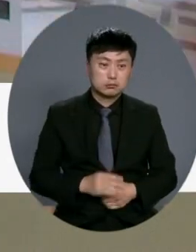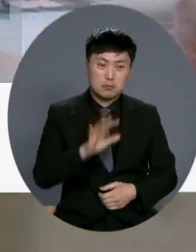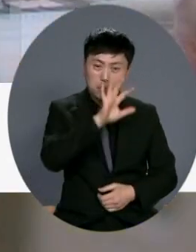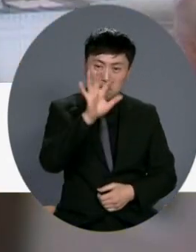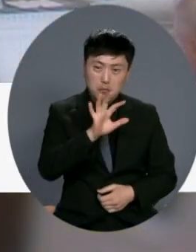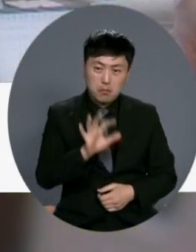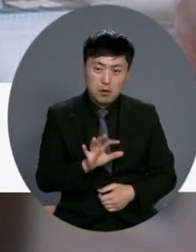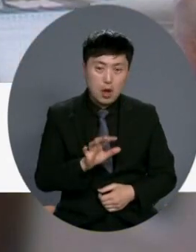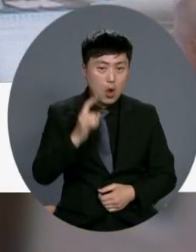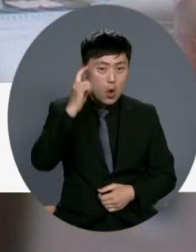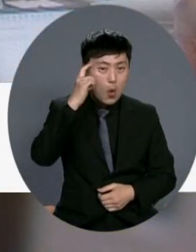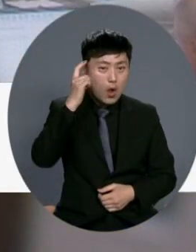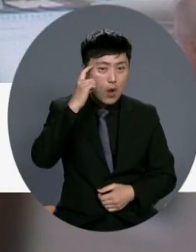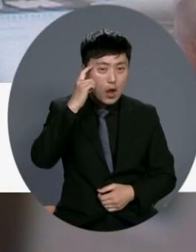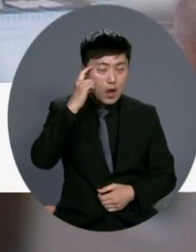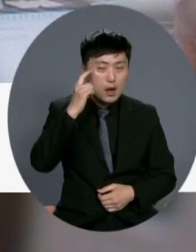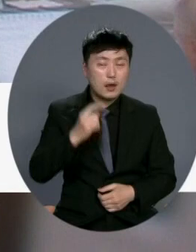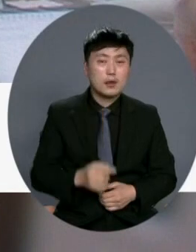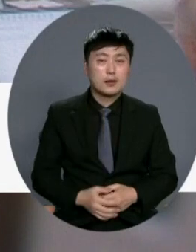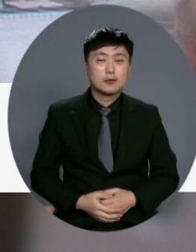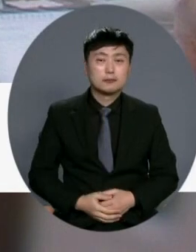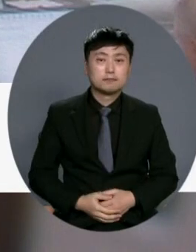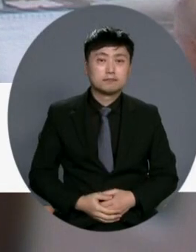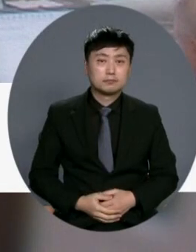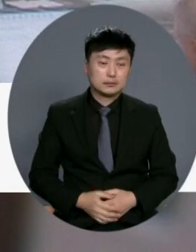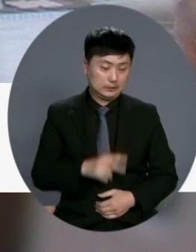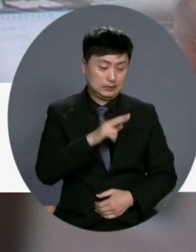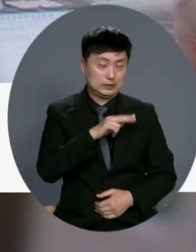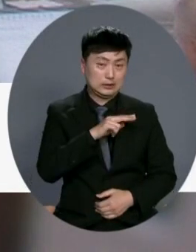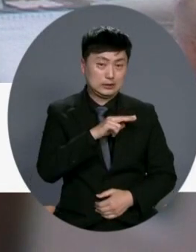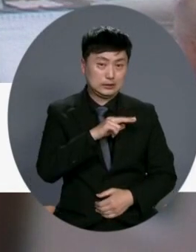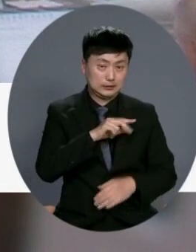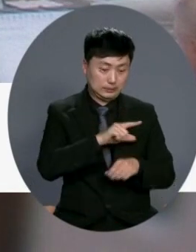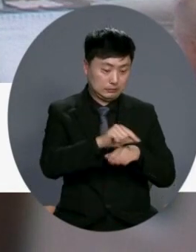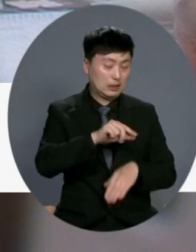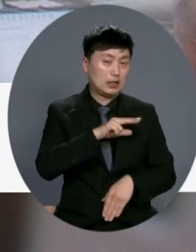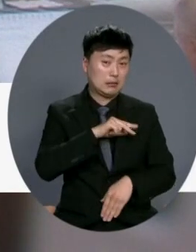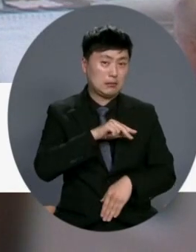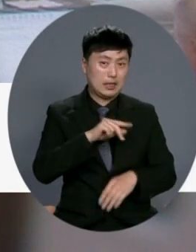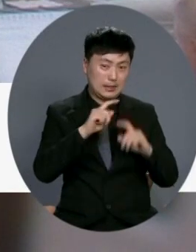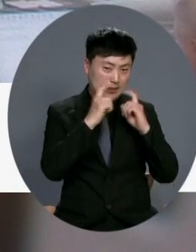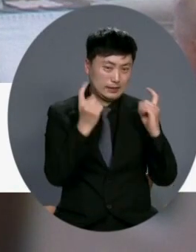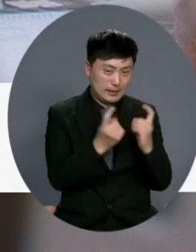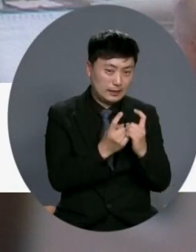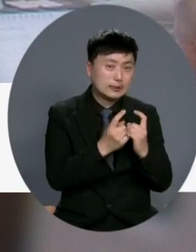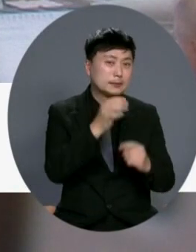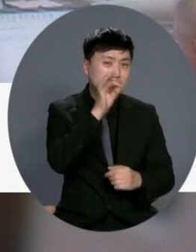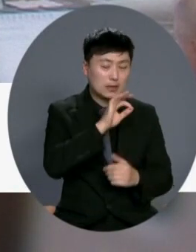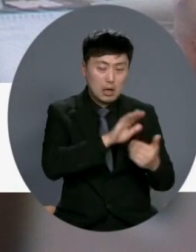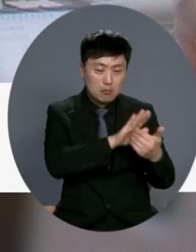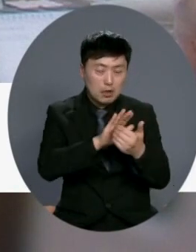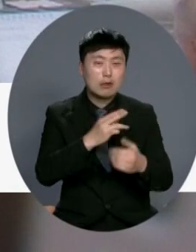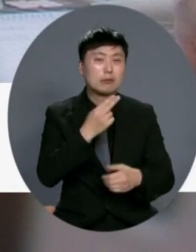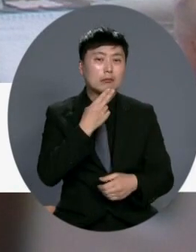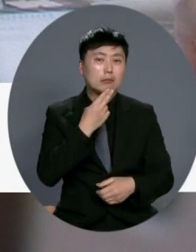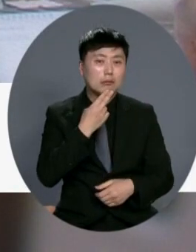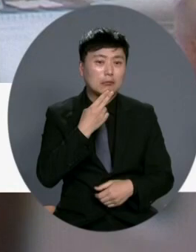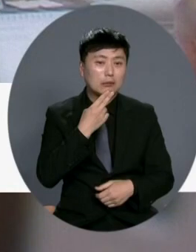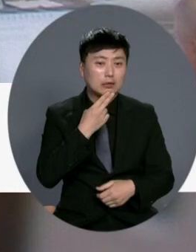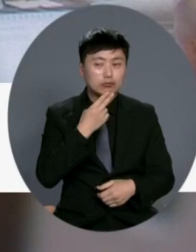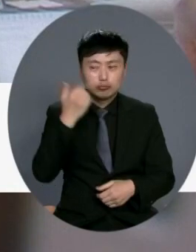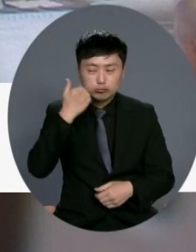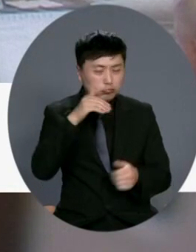되풀이될 수밖에 없는 근본적인 이유가 있었습니다. 지방 의원들은 사적 이해 관계자로 기피 신청을 하지 않아도 현실적으로